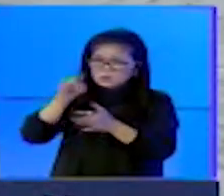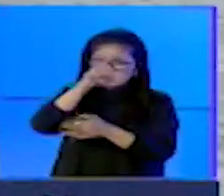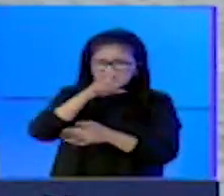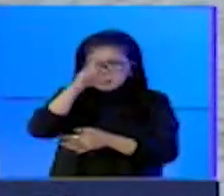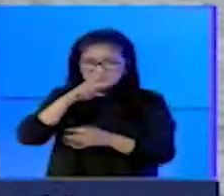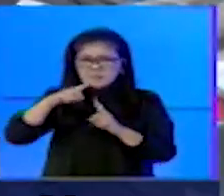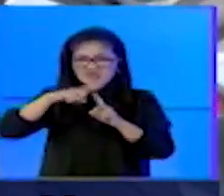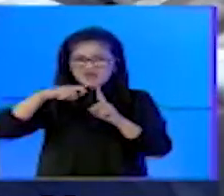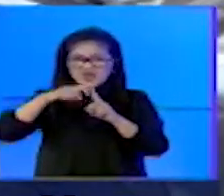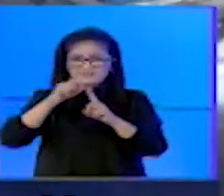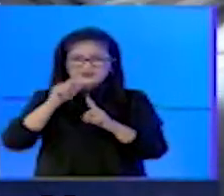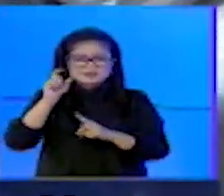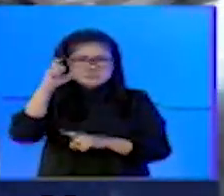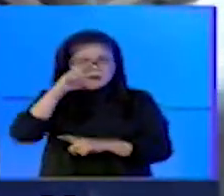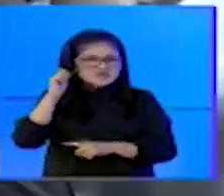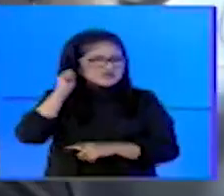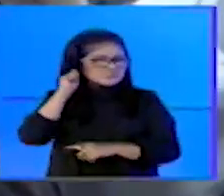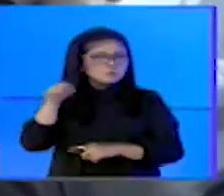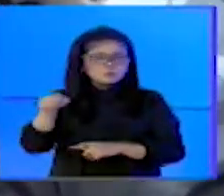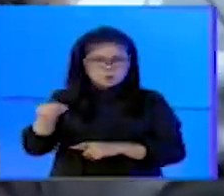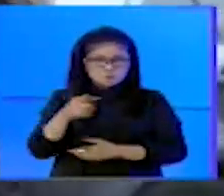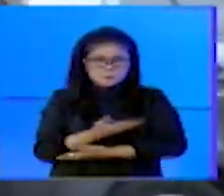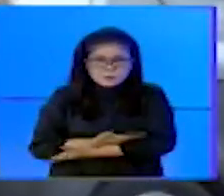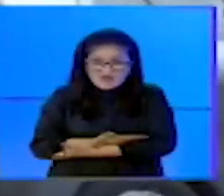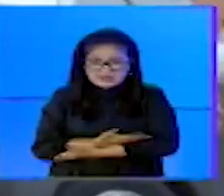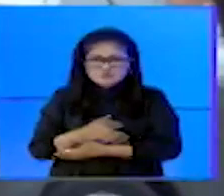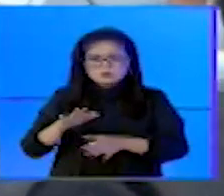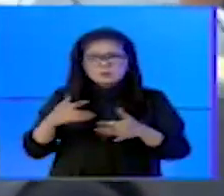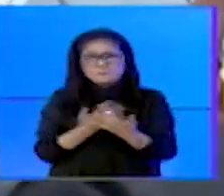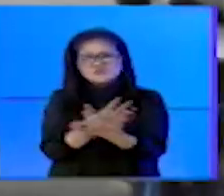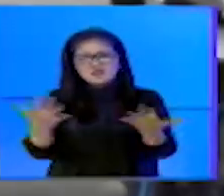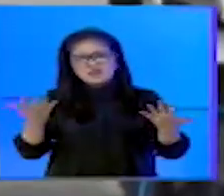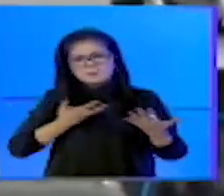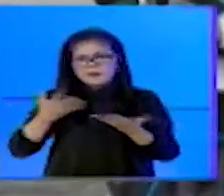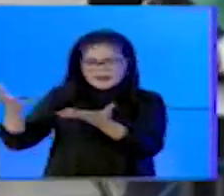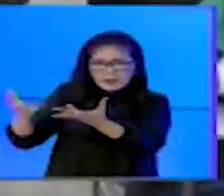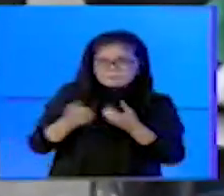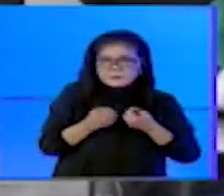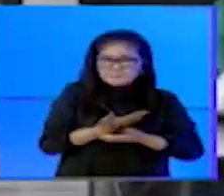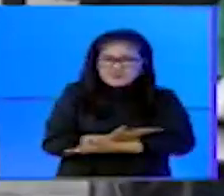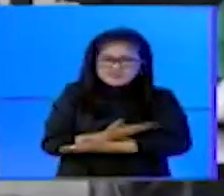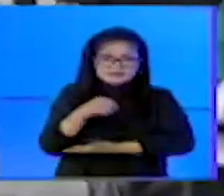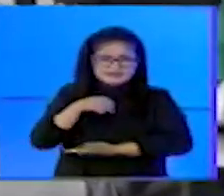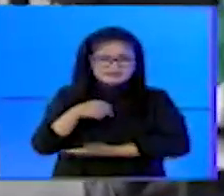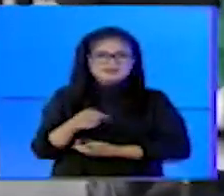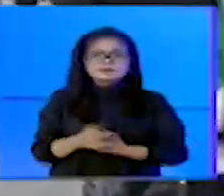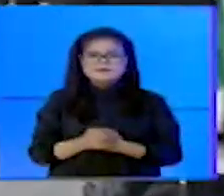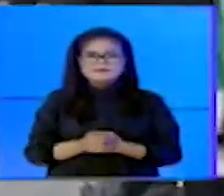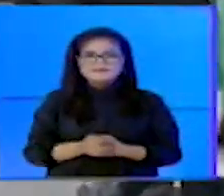keberadaan ibu bayi. Sejumlah warga sendiri ingin mengadopsi bayi ini. Dari Sleman, Yogyakarta, Heru Trijoko, iNews melaporkan.